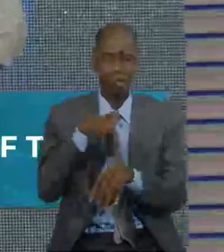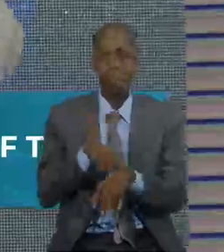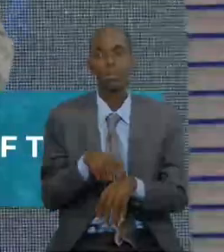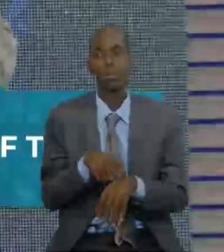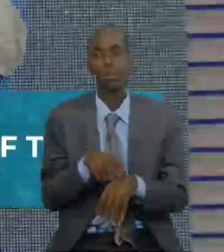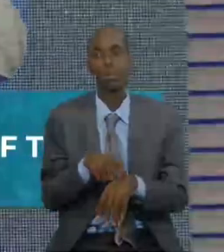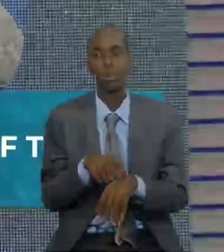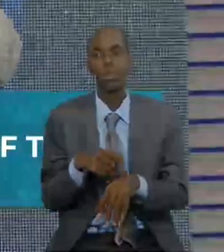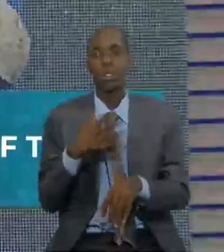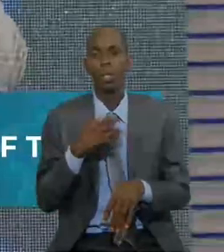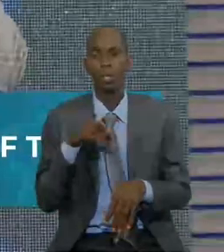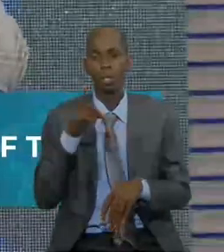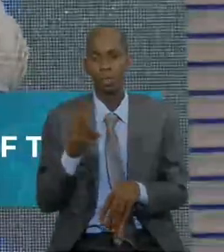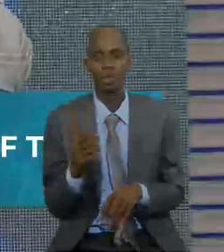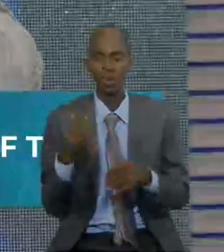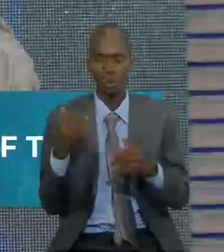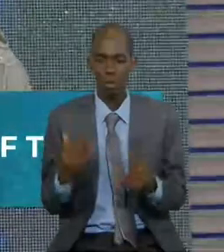moment